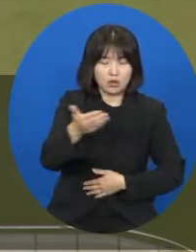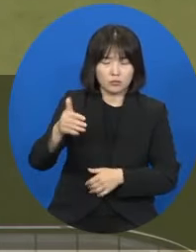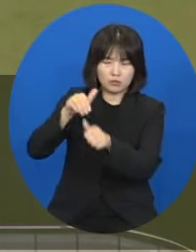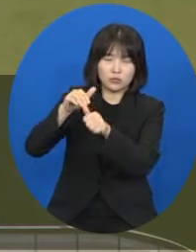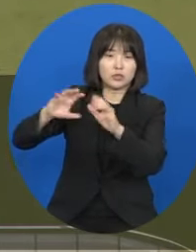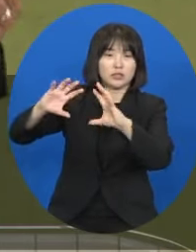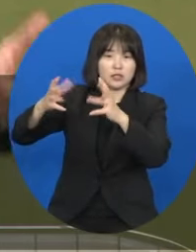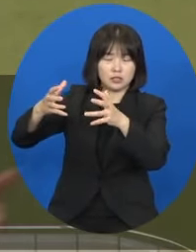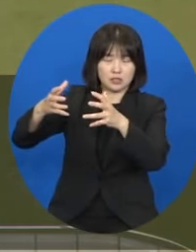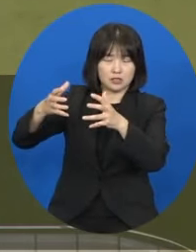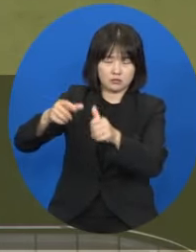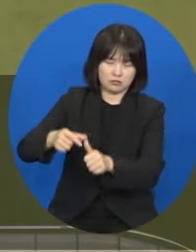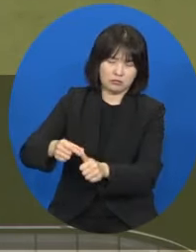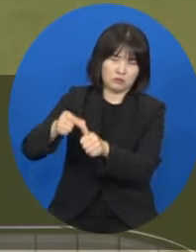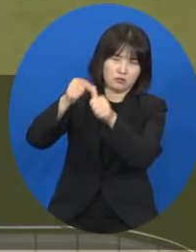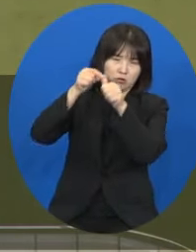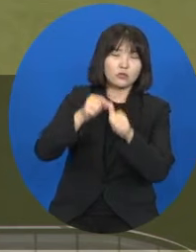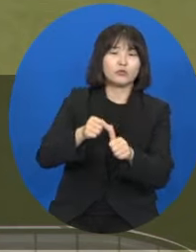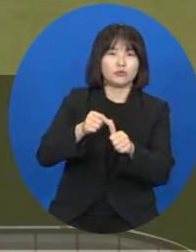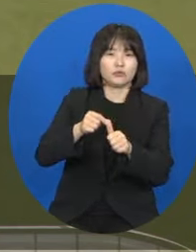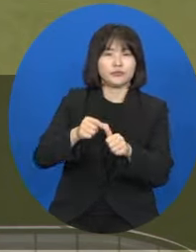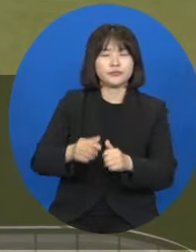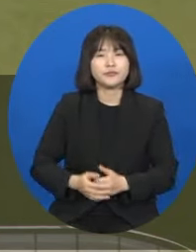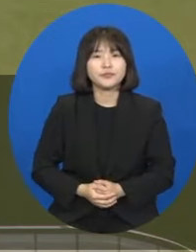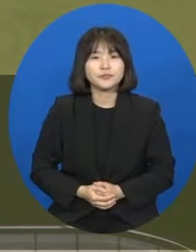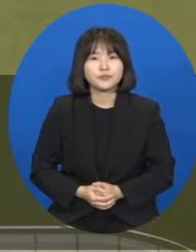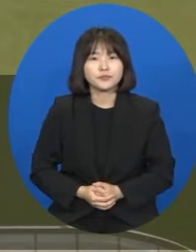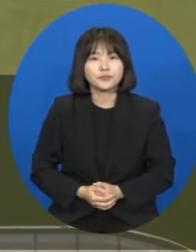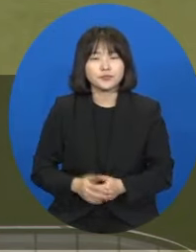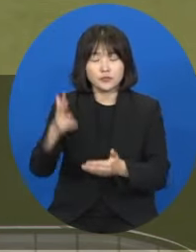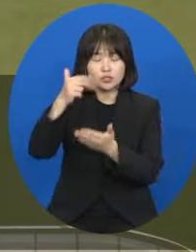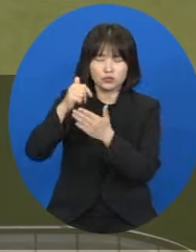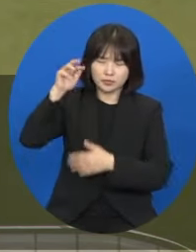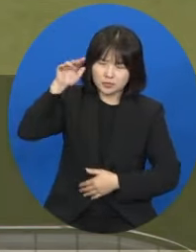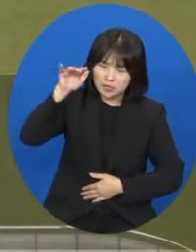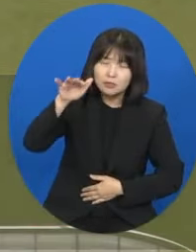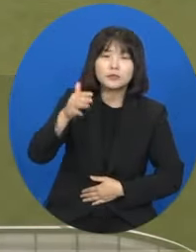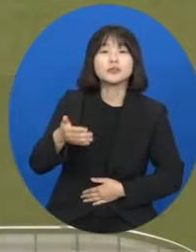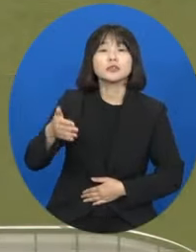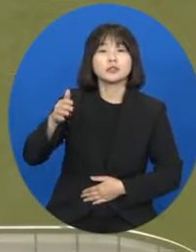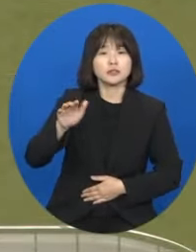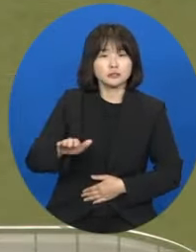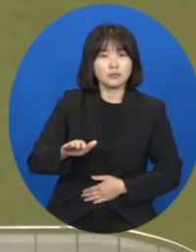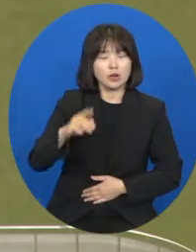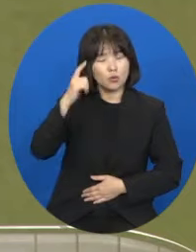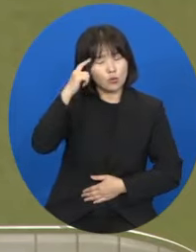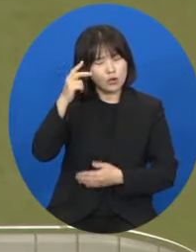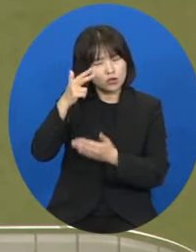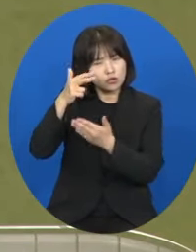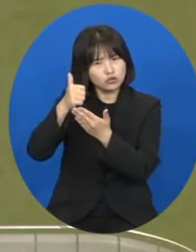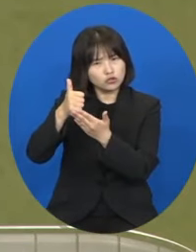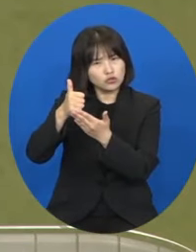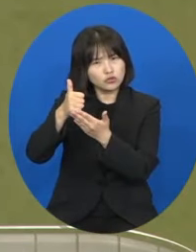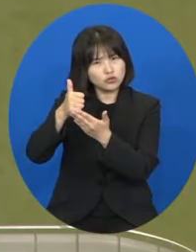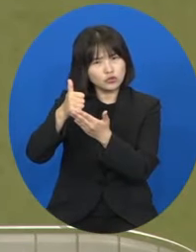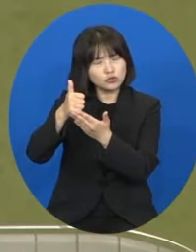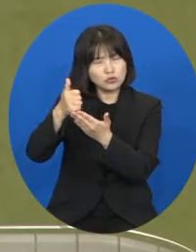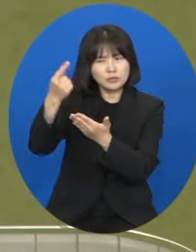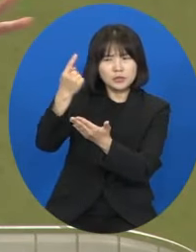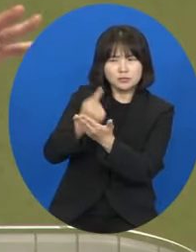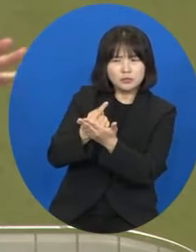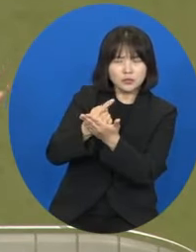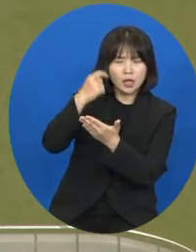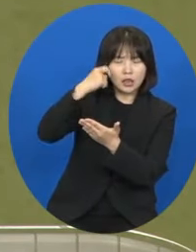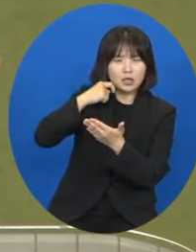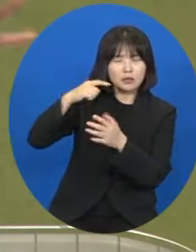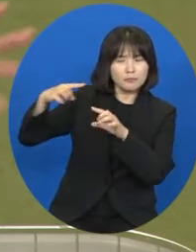손에서 건져 주실 것입니다. 주님을 사모하지만 왜 주님의 음재가 명확하게 느껴지지는 않는가, 분명